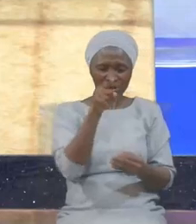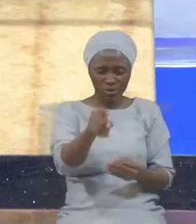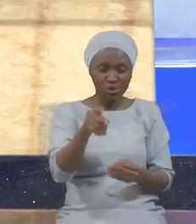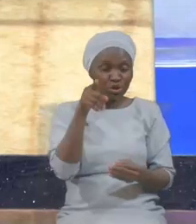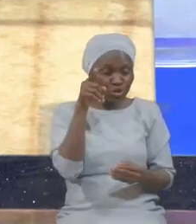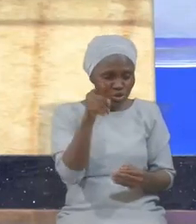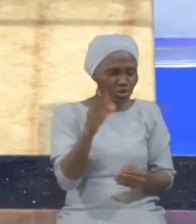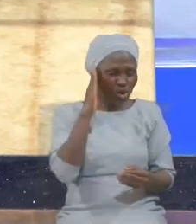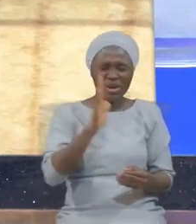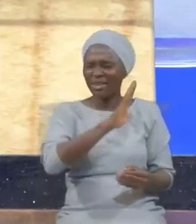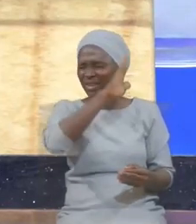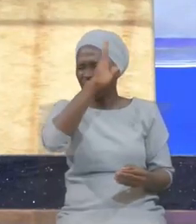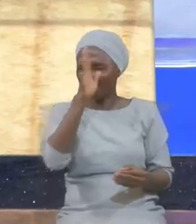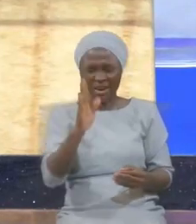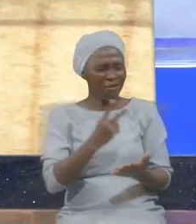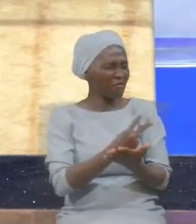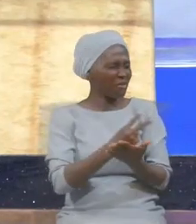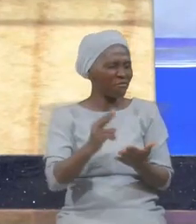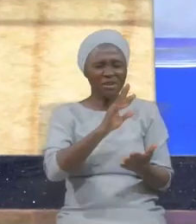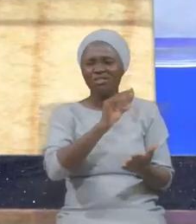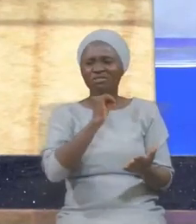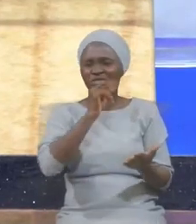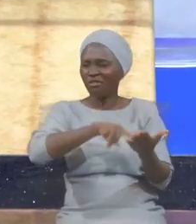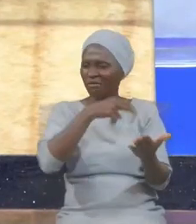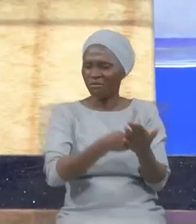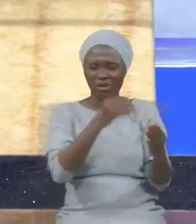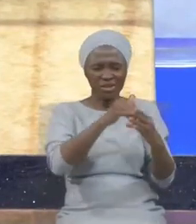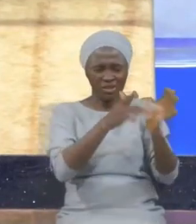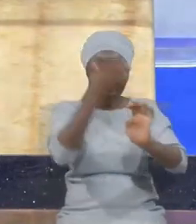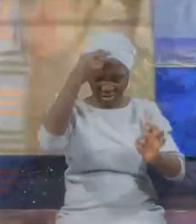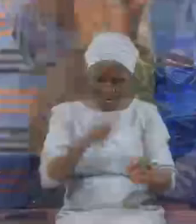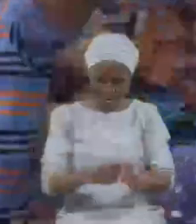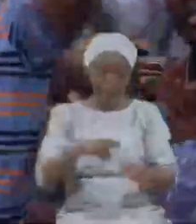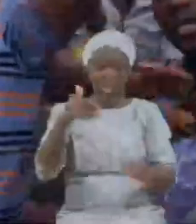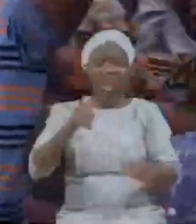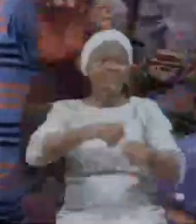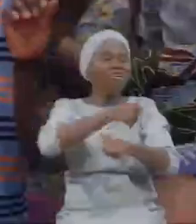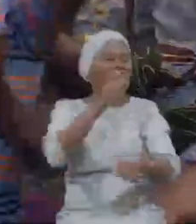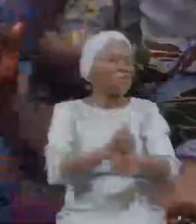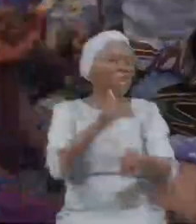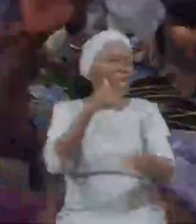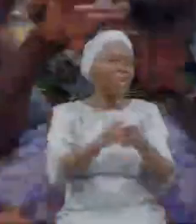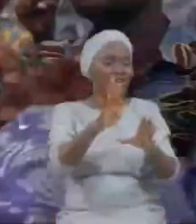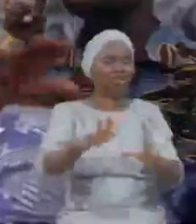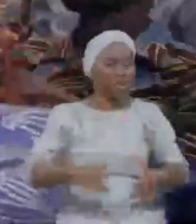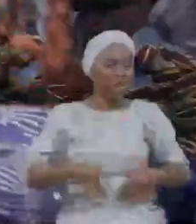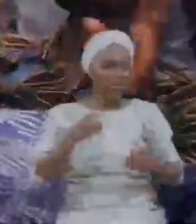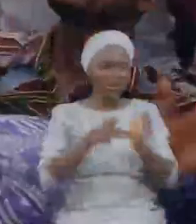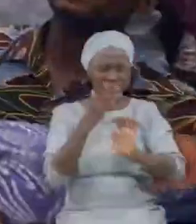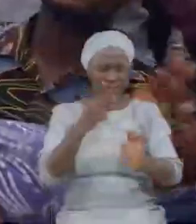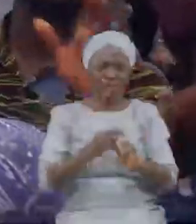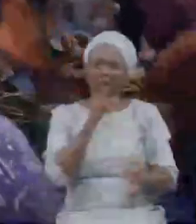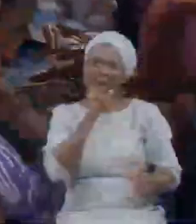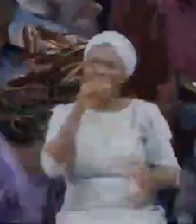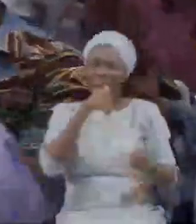vous n'échouerez jamais, vous ne tomberez jamais. la confirmation dans votre vie, l'assurance dans votre